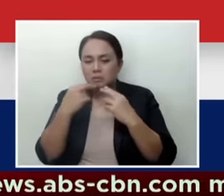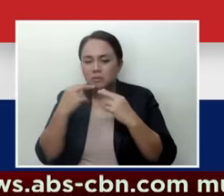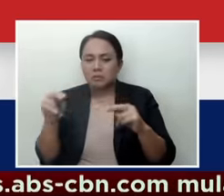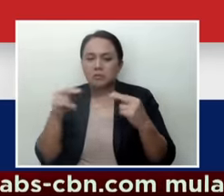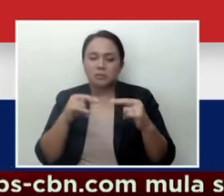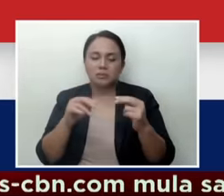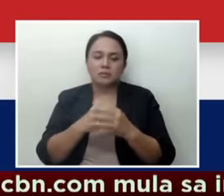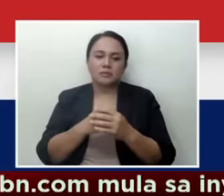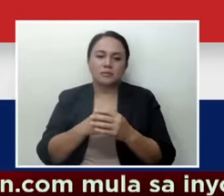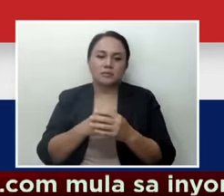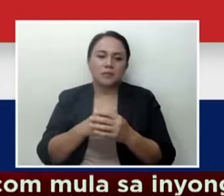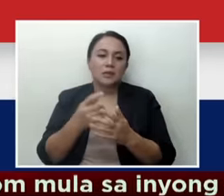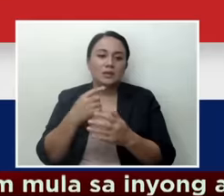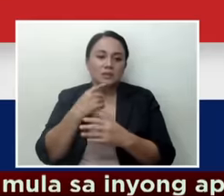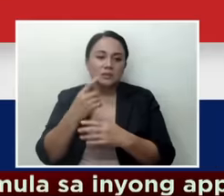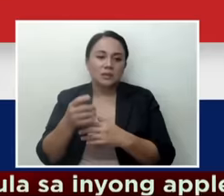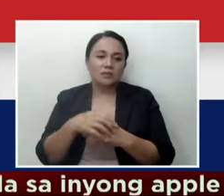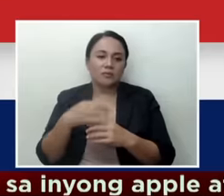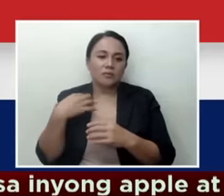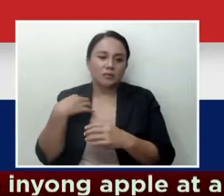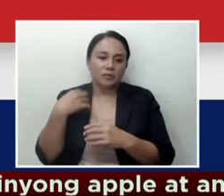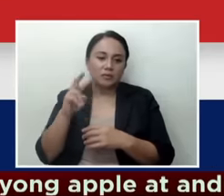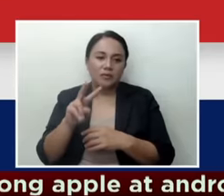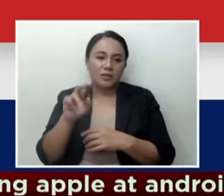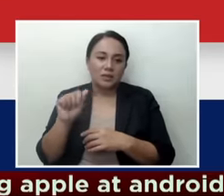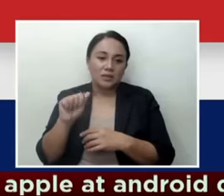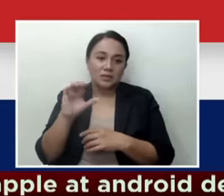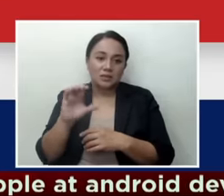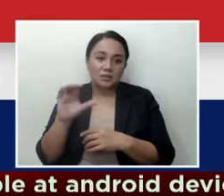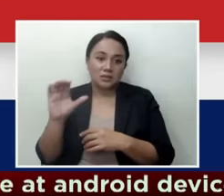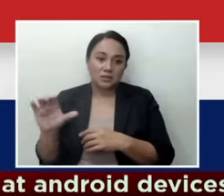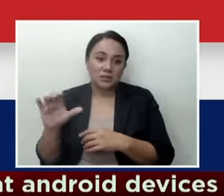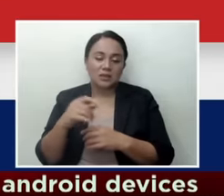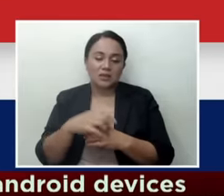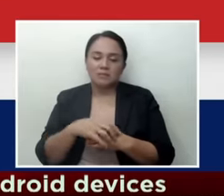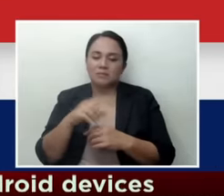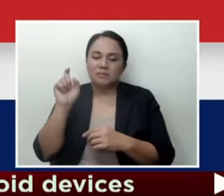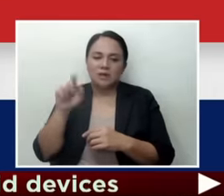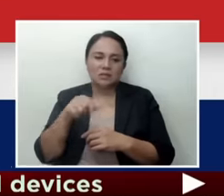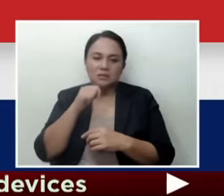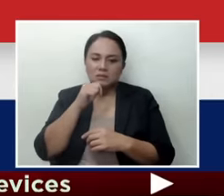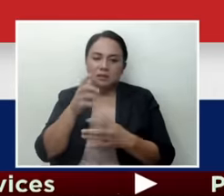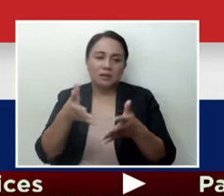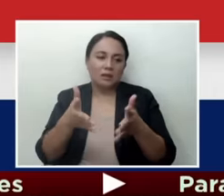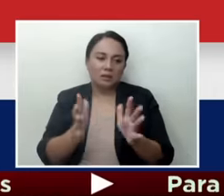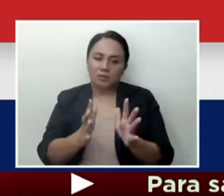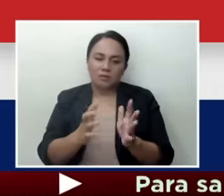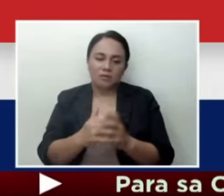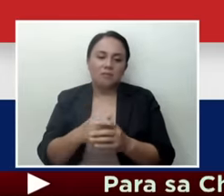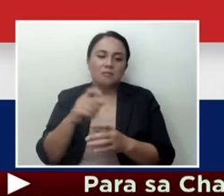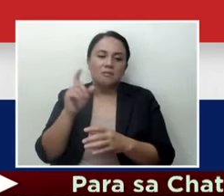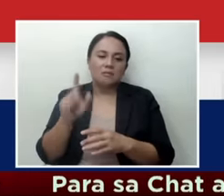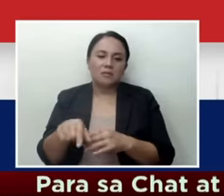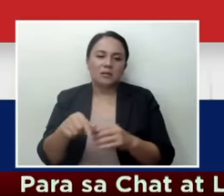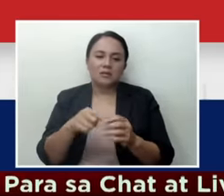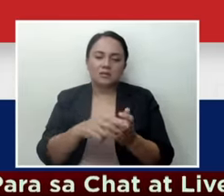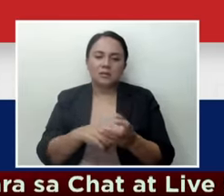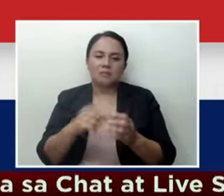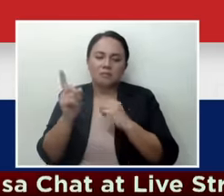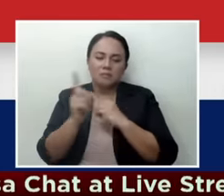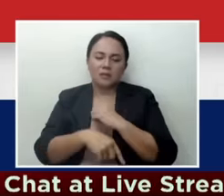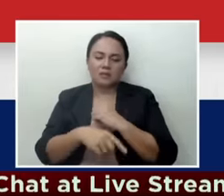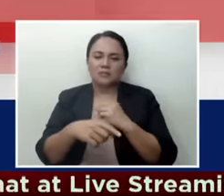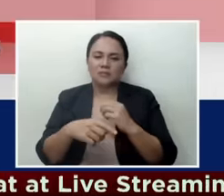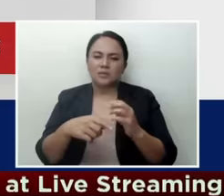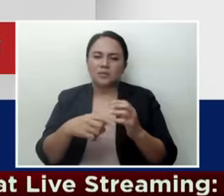mamamayan. Tingin naman ng Volunteers Against Crime and Corruption, hindi ito dapat na hinahayaan at dapat pinapatawan ng pinakamabigat